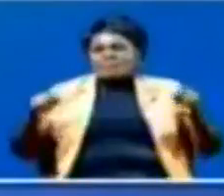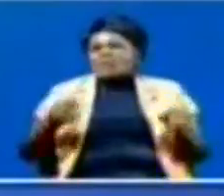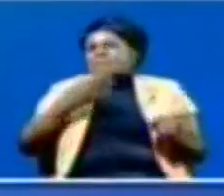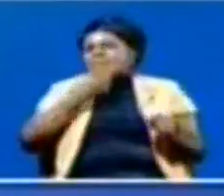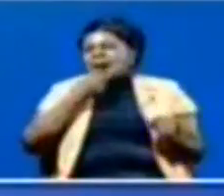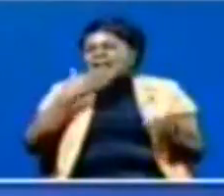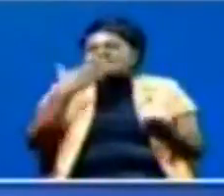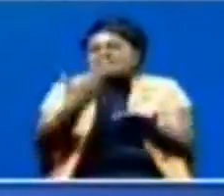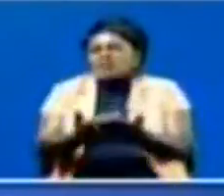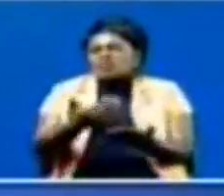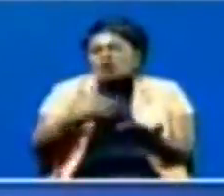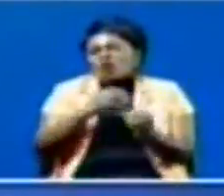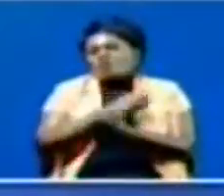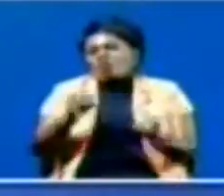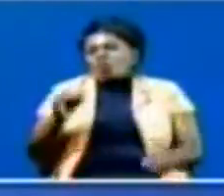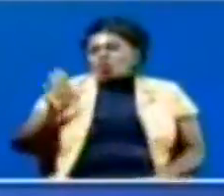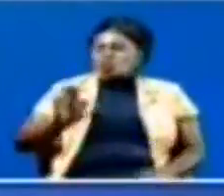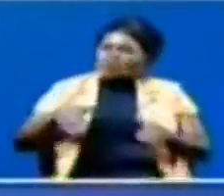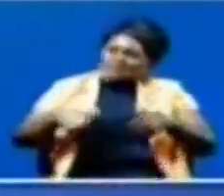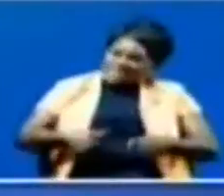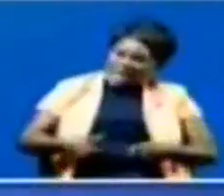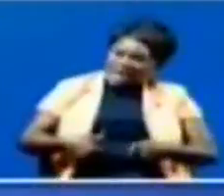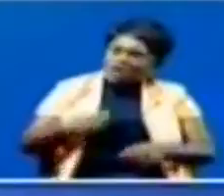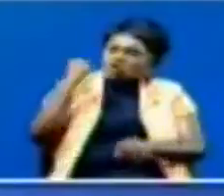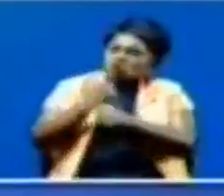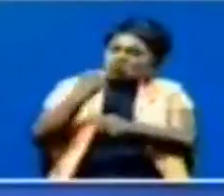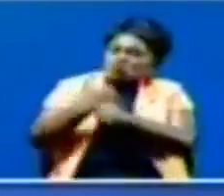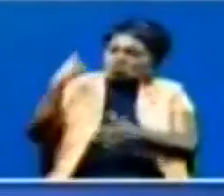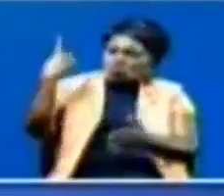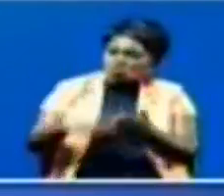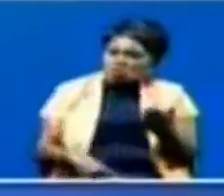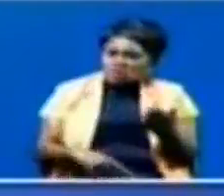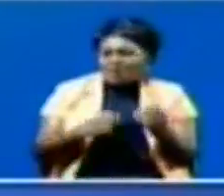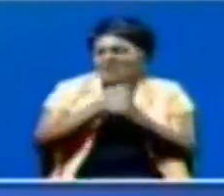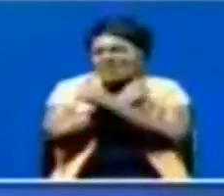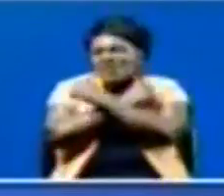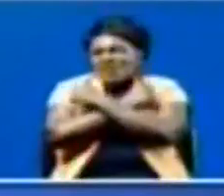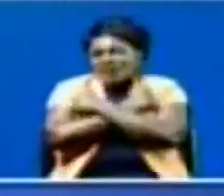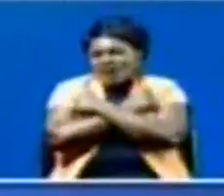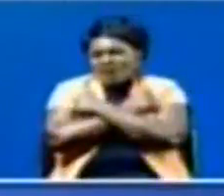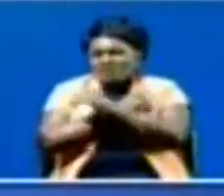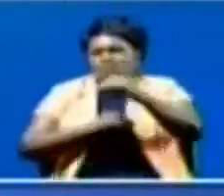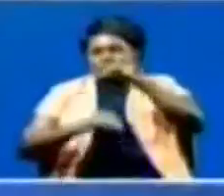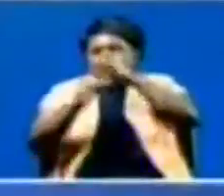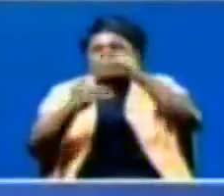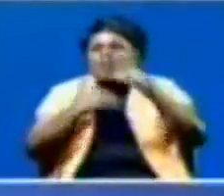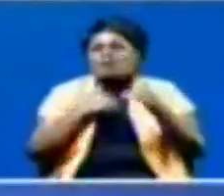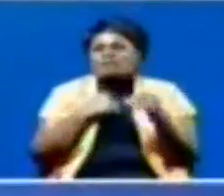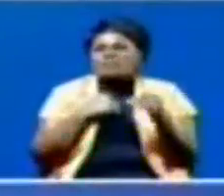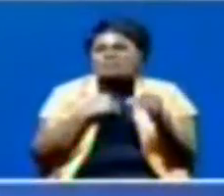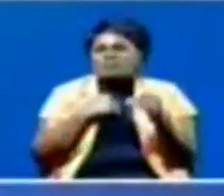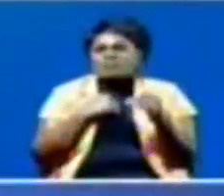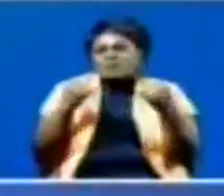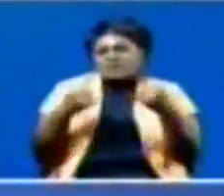mume wake hana shukrani, amechoka. Kwa hivyo aende nje ama afanye nini? Kulingana na yeye ni kuwa mapenzi yana kipimo.